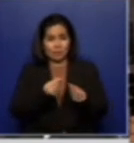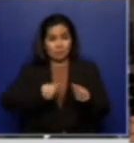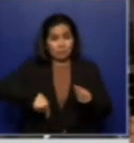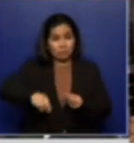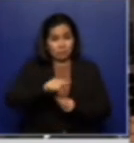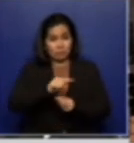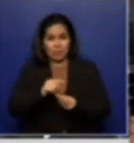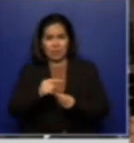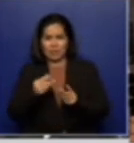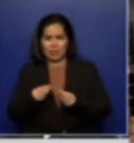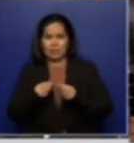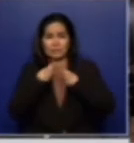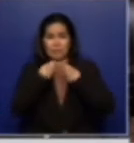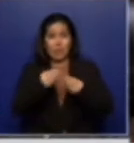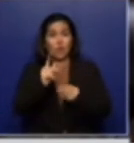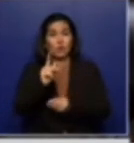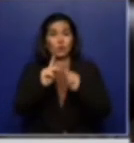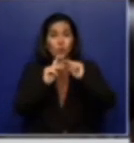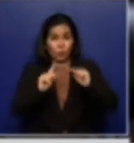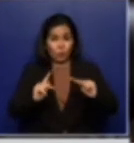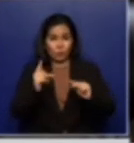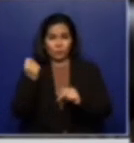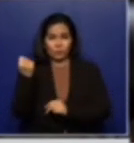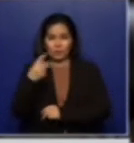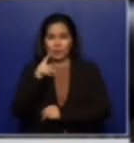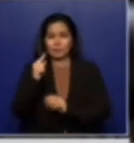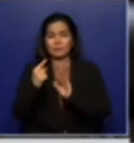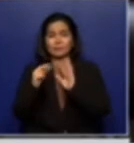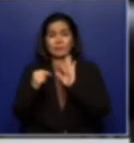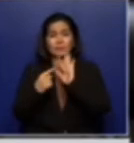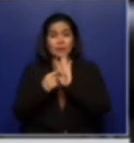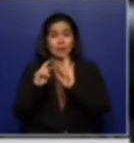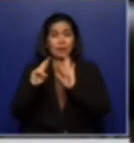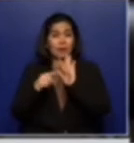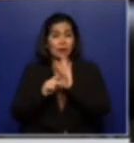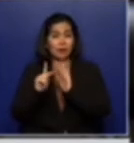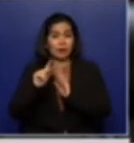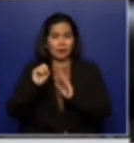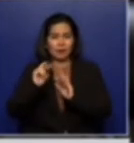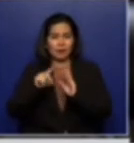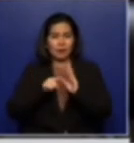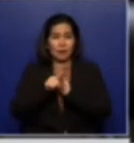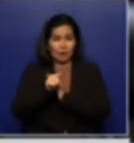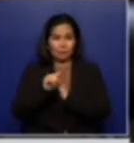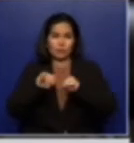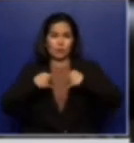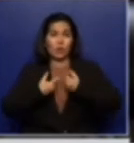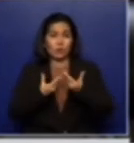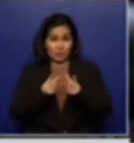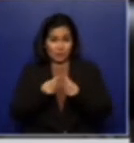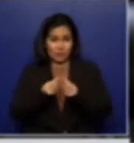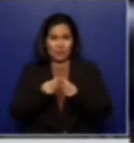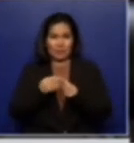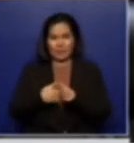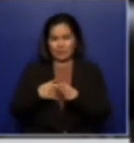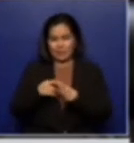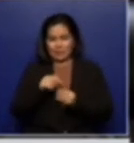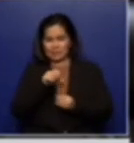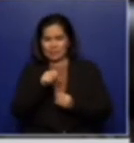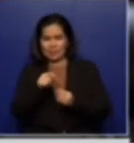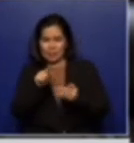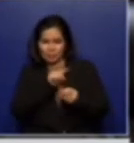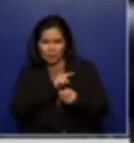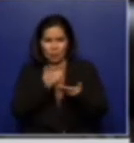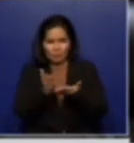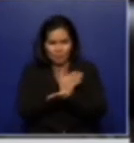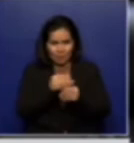มธนารักษ์ให้กรมธนารักษ์นั้นจัดเก็บแล้วจัดแบ่งให้กับพี่น้องที่ยากจน